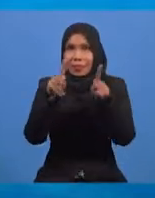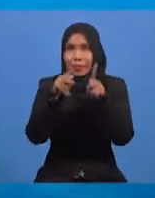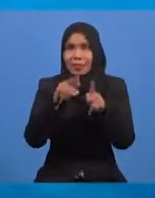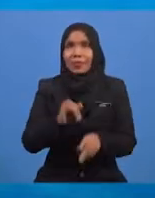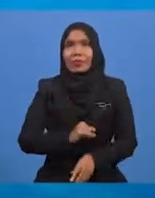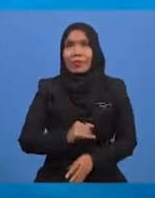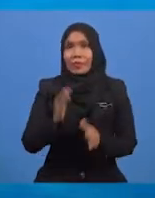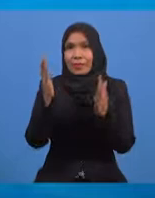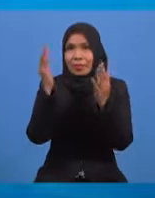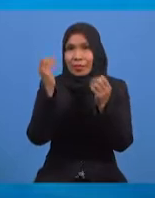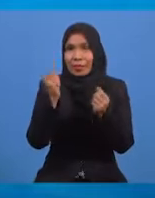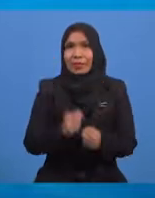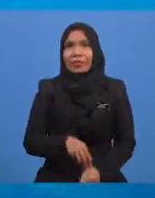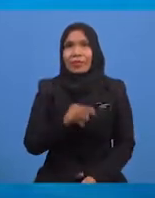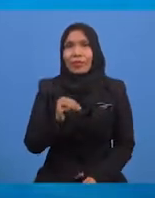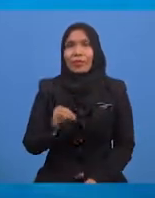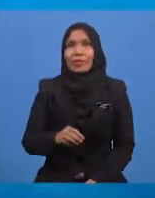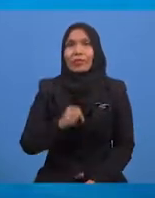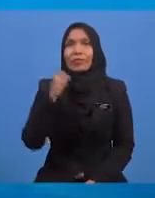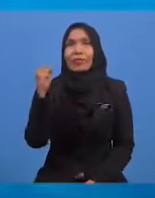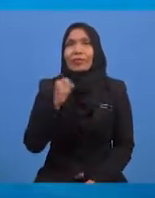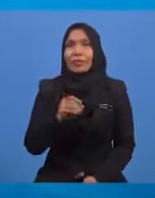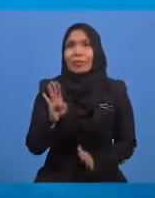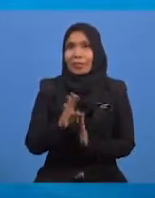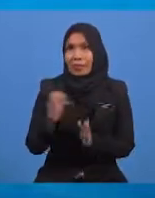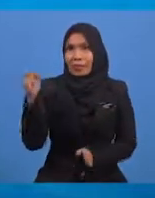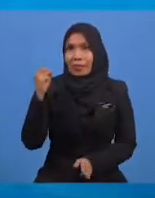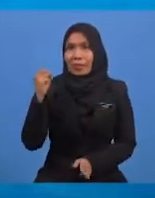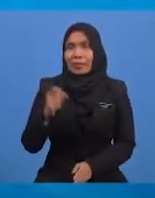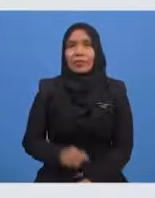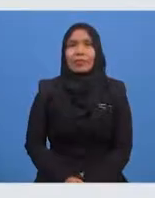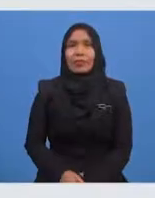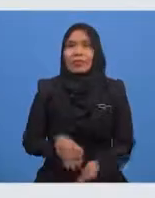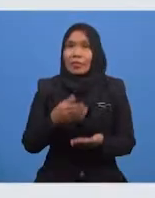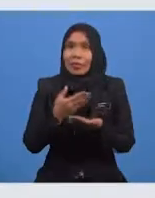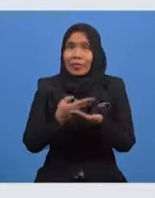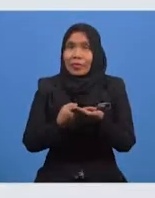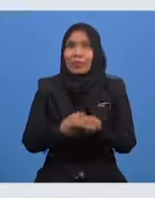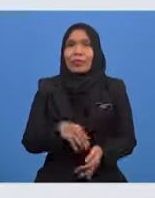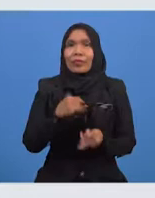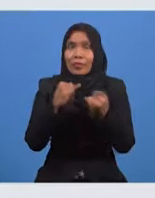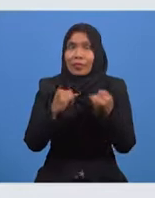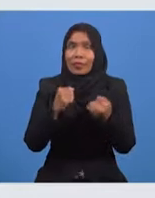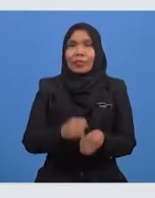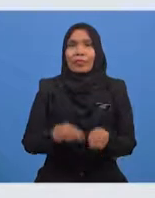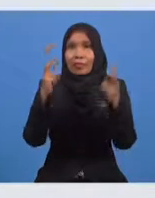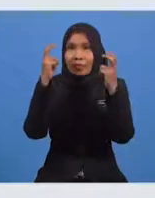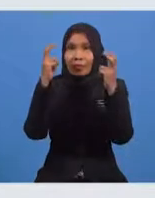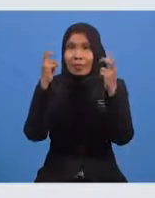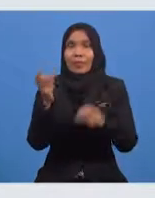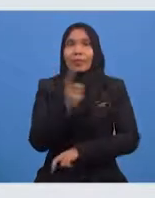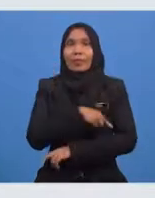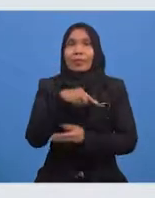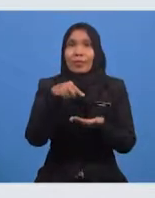murid sentiasa bersemangat hingga akhir topik kita pada hari ini. Pada hari ini, kita akan meneroka